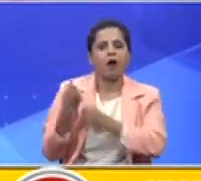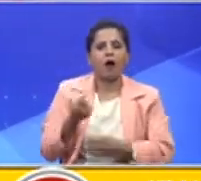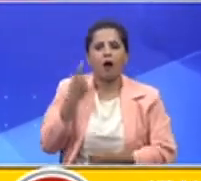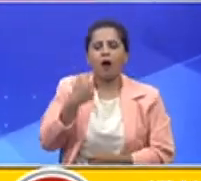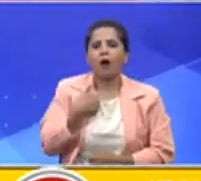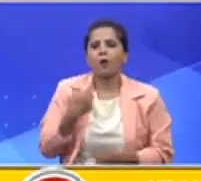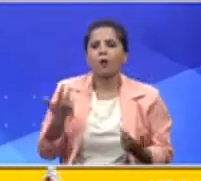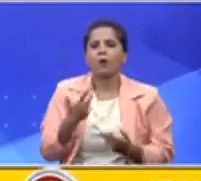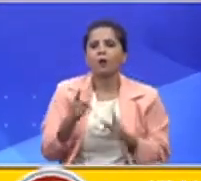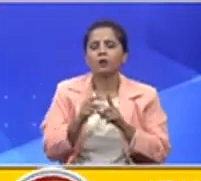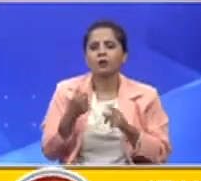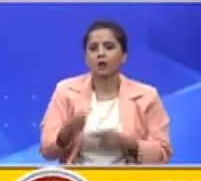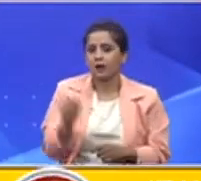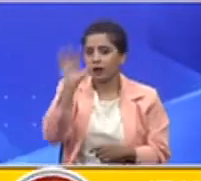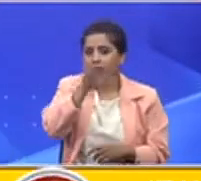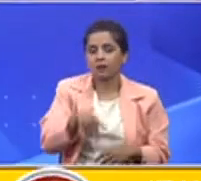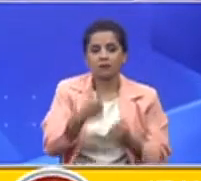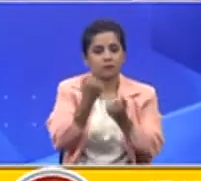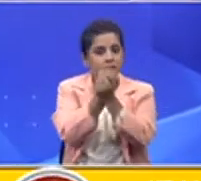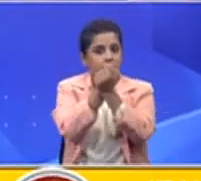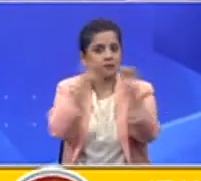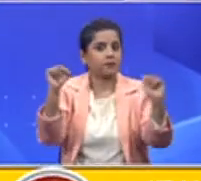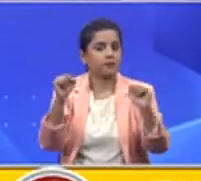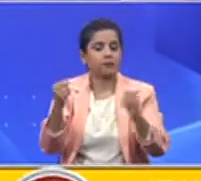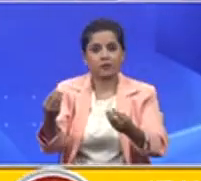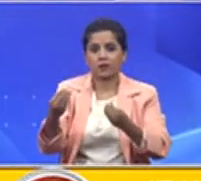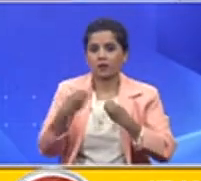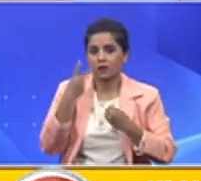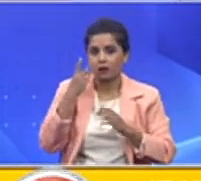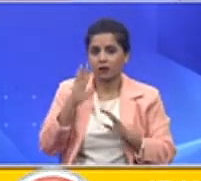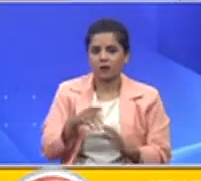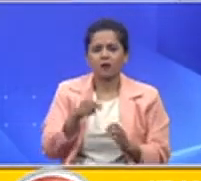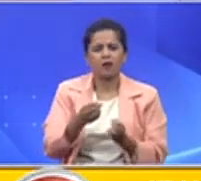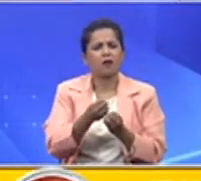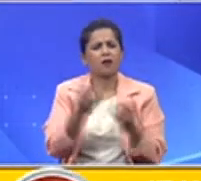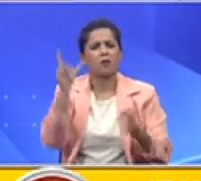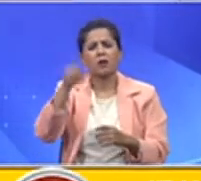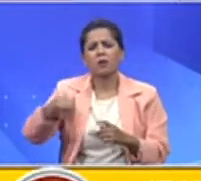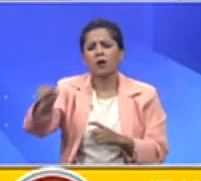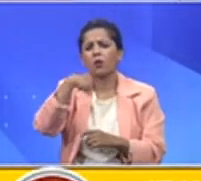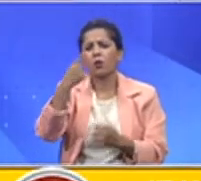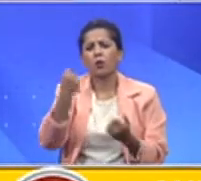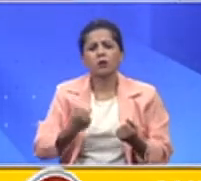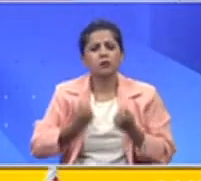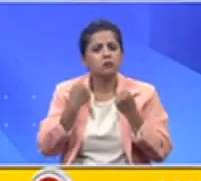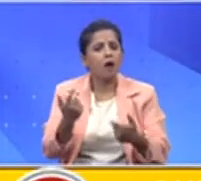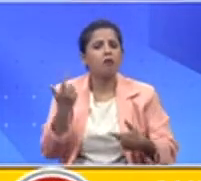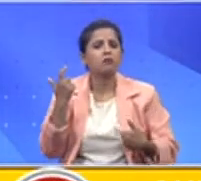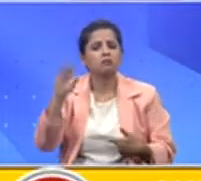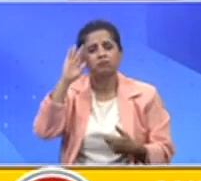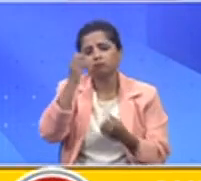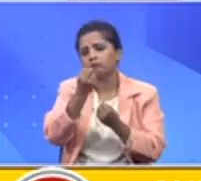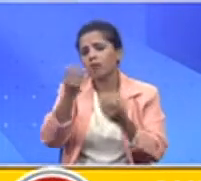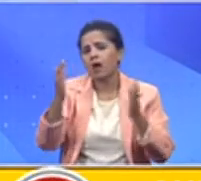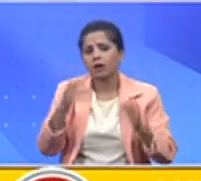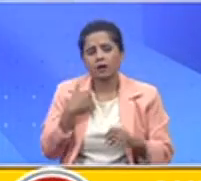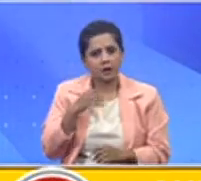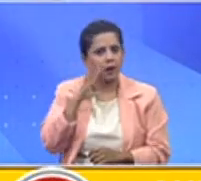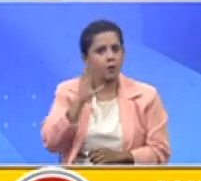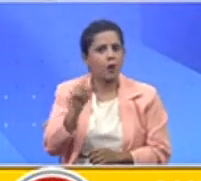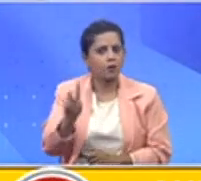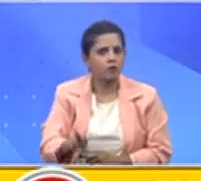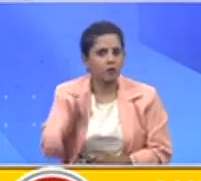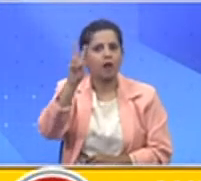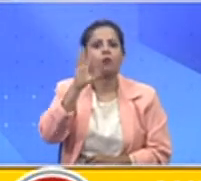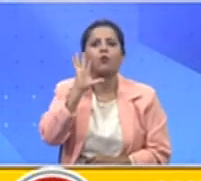देश की आज़ादी के लिए दिये गए असंख्य बलिदानों का बोध होगा आज़ादी के मुल्य का एसास